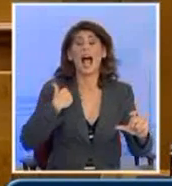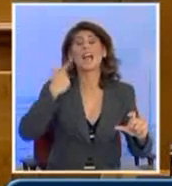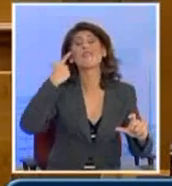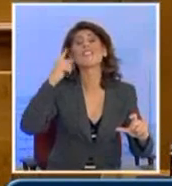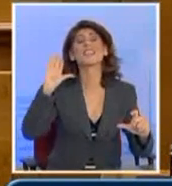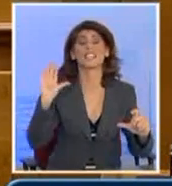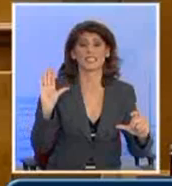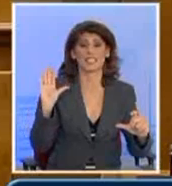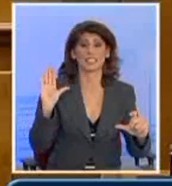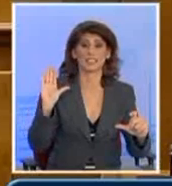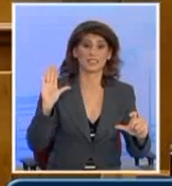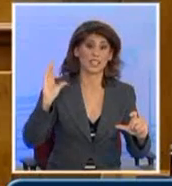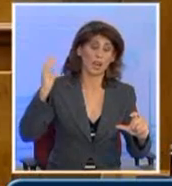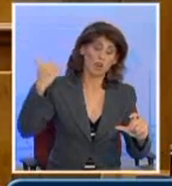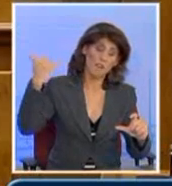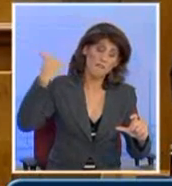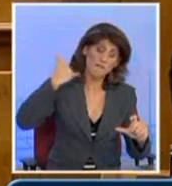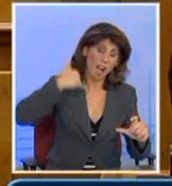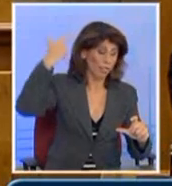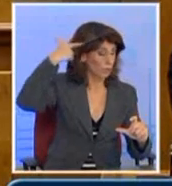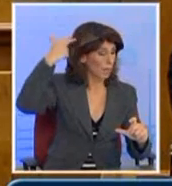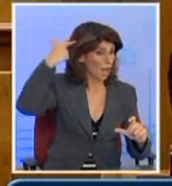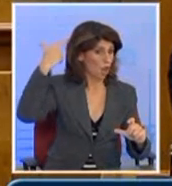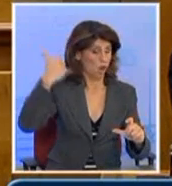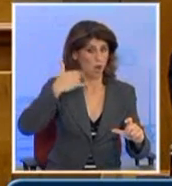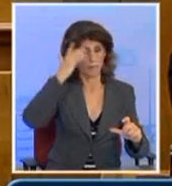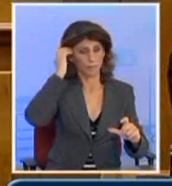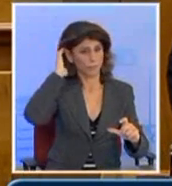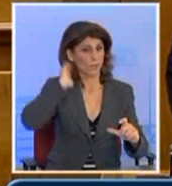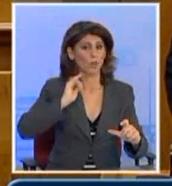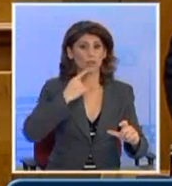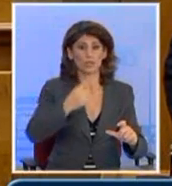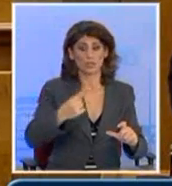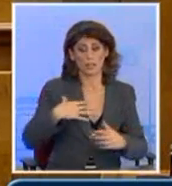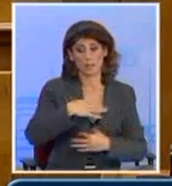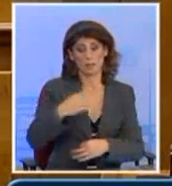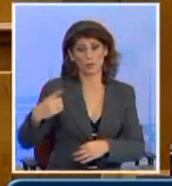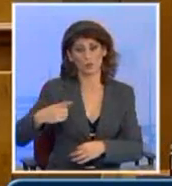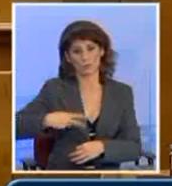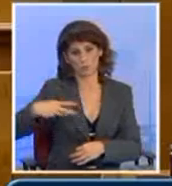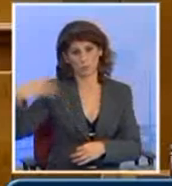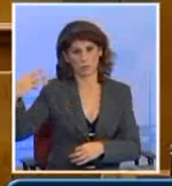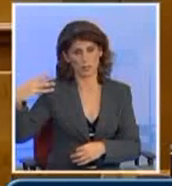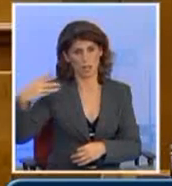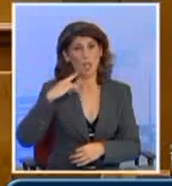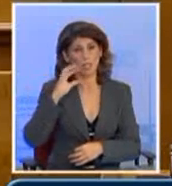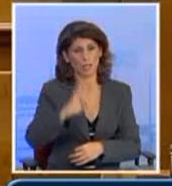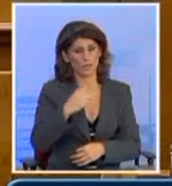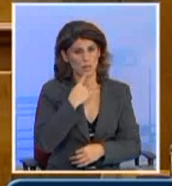τι έχουν κατά βάθος στο μυαλό τους όσοι μιλούν εκ μέρους του ΣΥΡΙΖΑ, θα έφτανα να